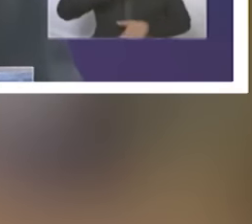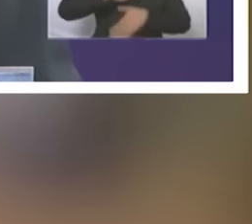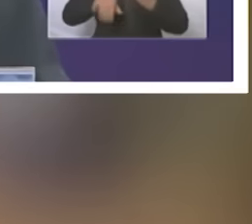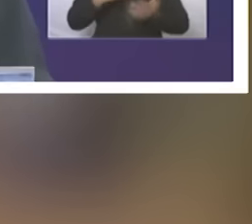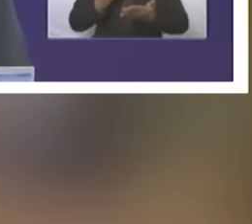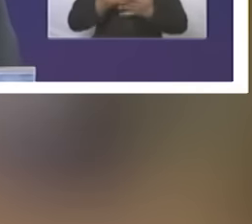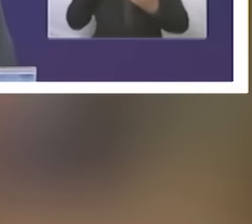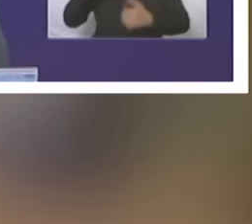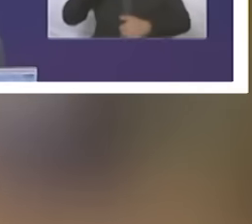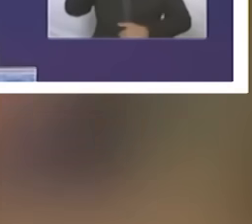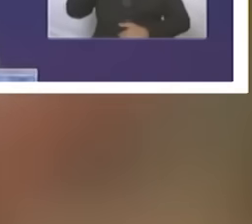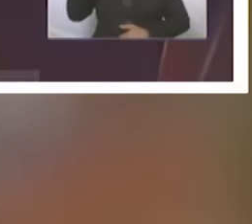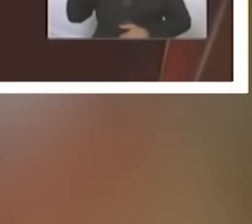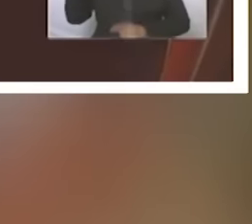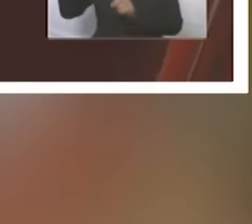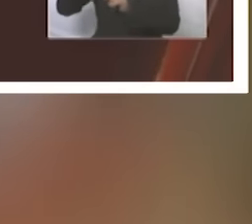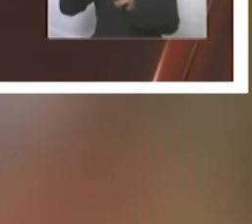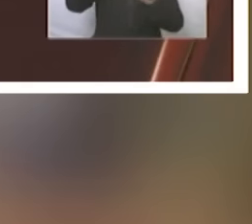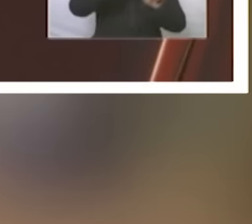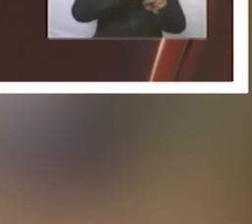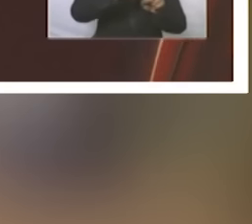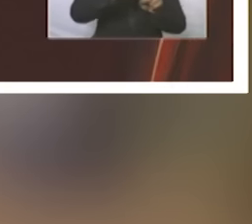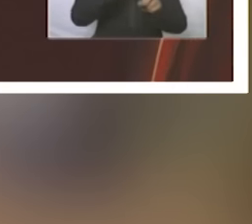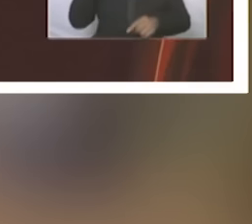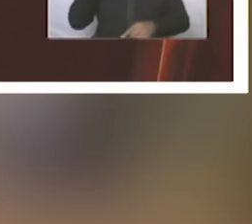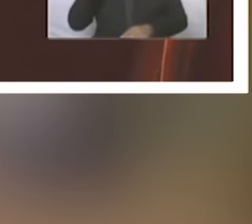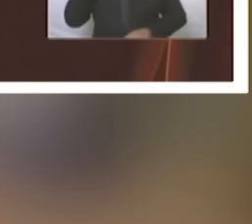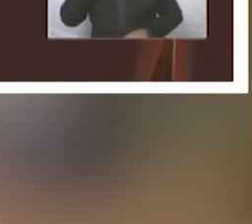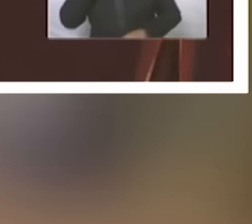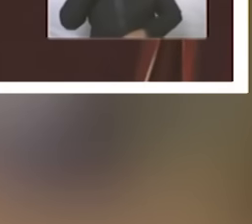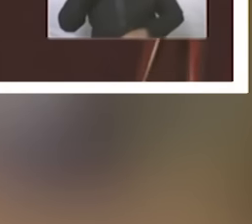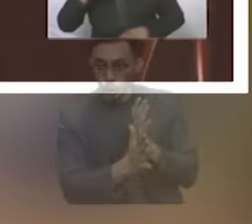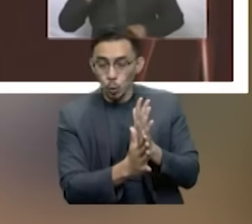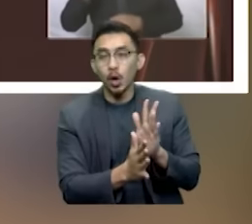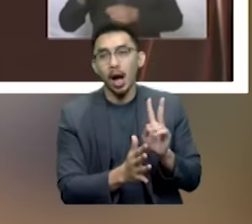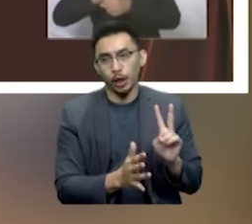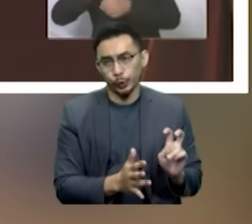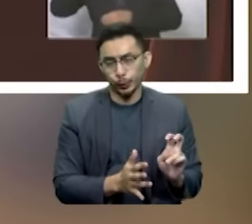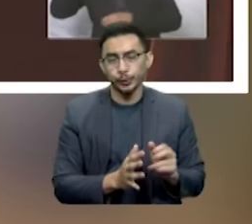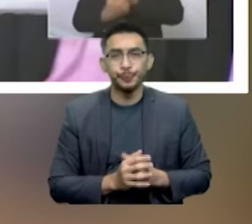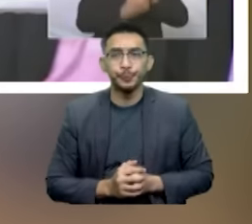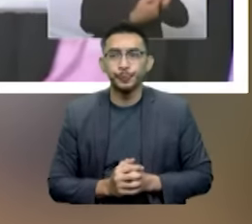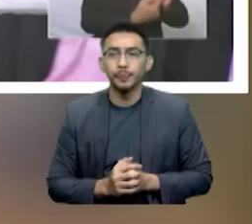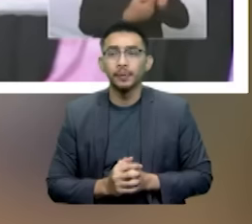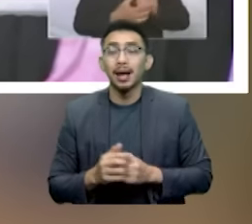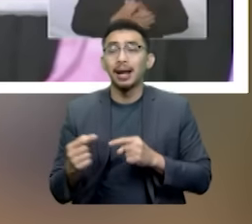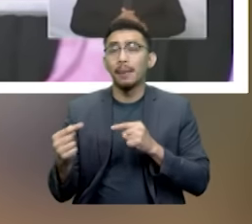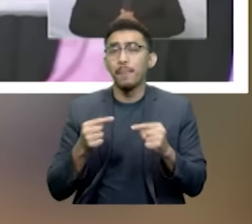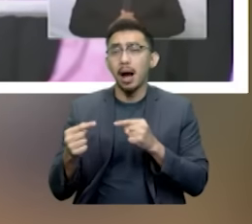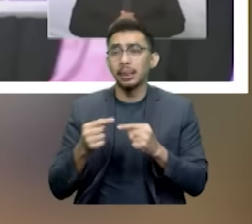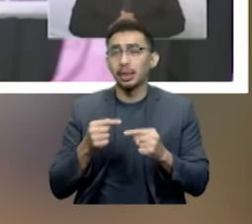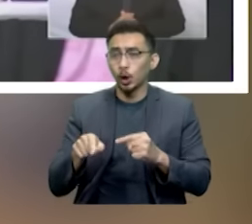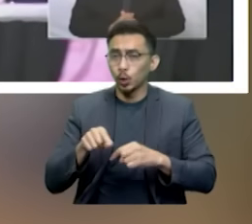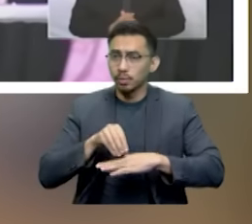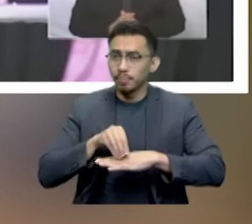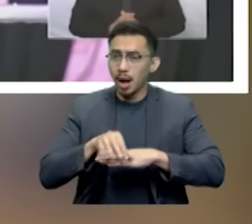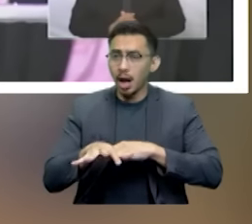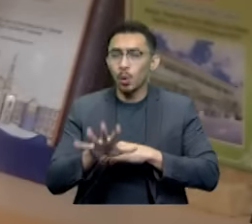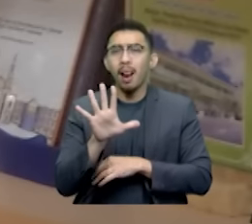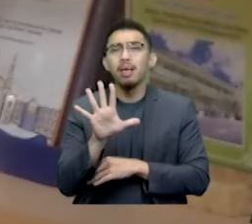saya debatnya mungkin 5%. Tapi kan ada pengaruh-pengaruh lain yang itu bisa memperbesar